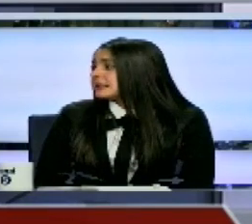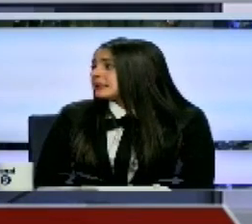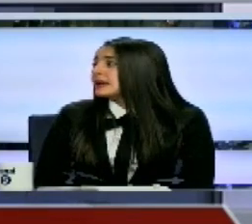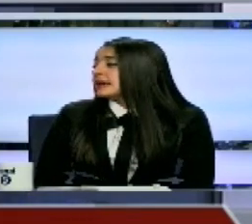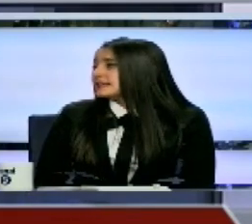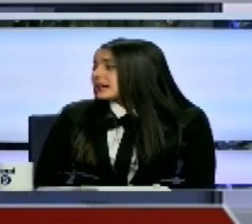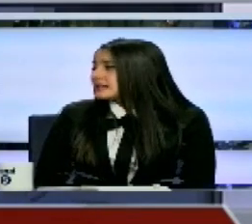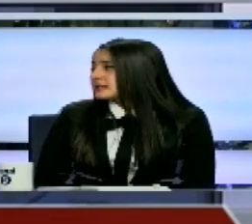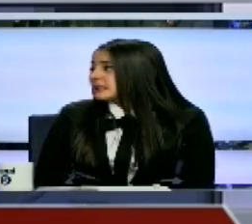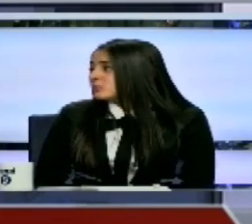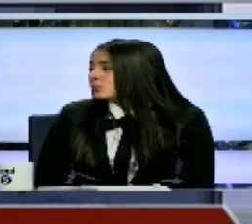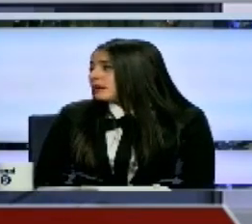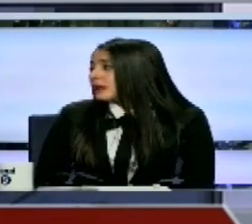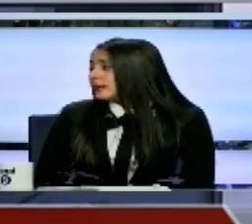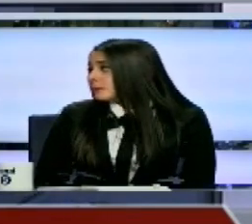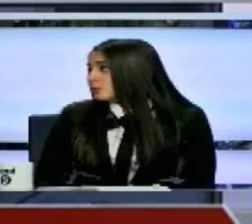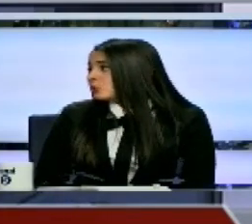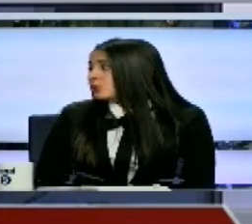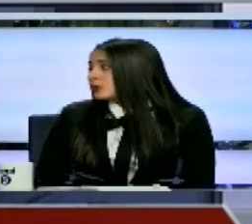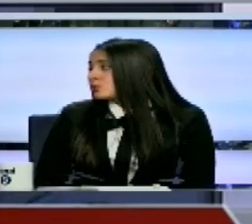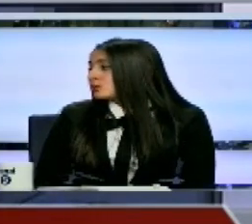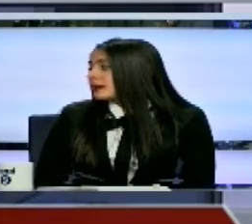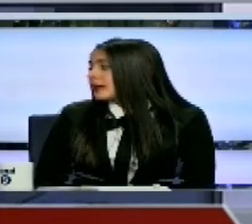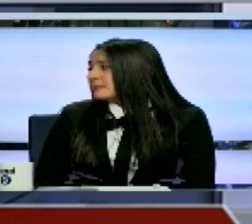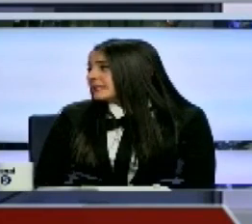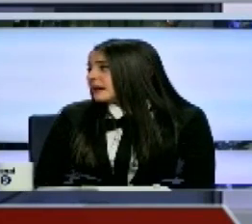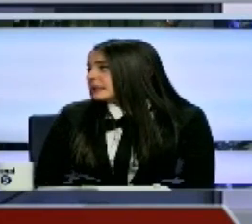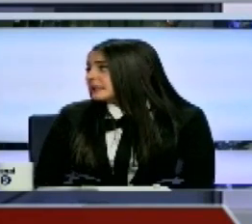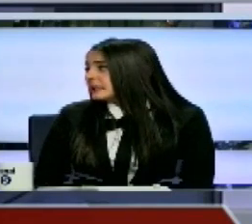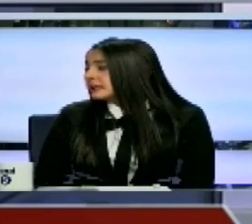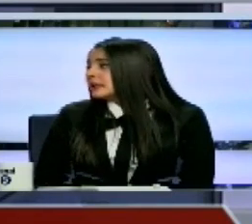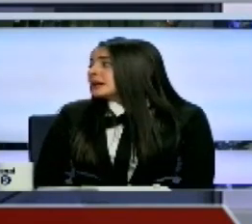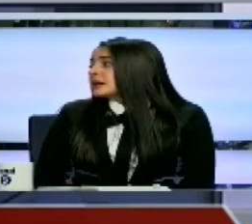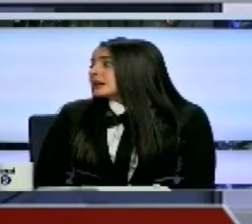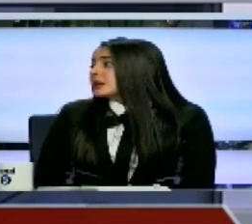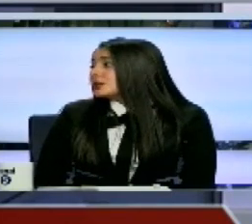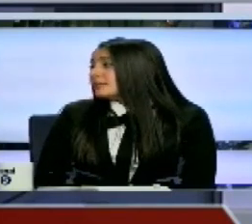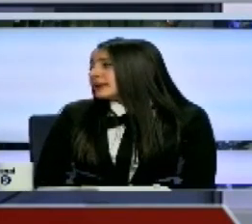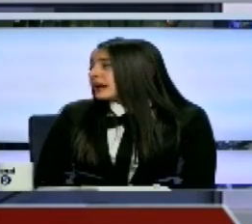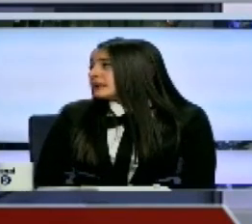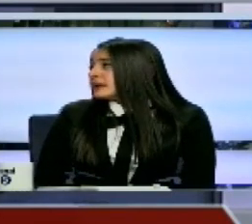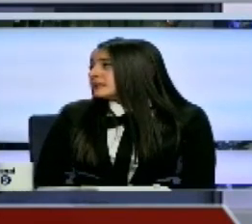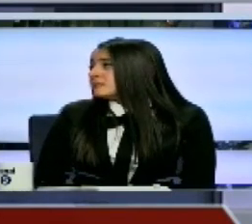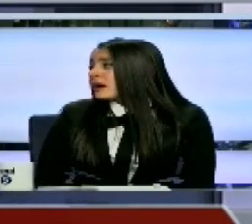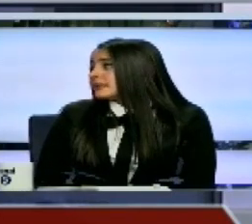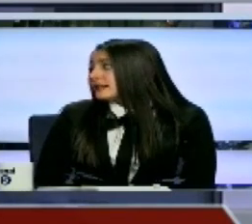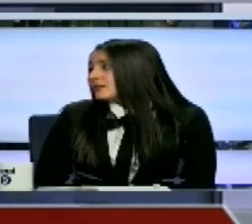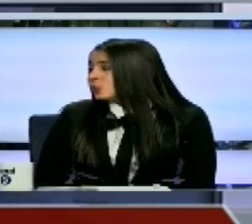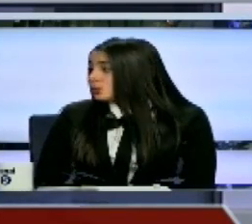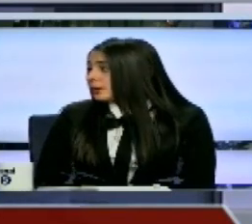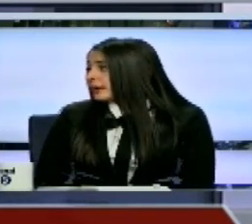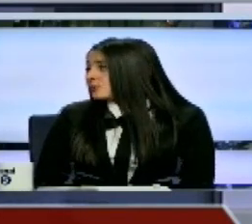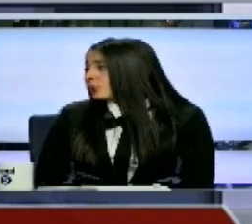eğitimdeki yetersizlikleri bunlardan en büyük sorunlardan bir tanesi. İşitme engelliler maalesef,